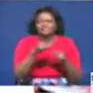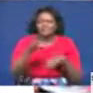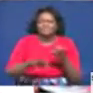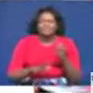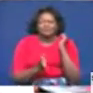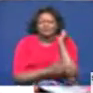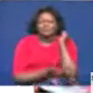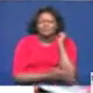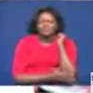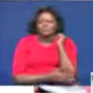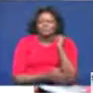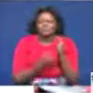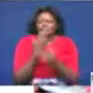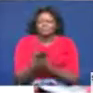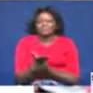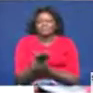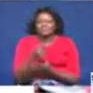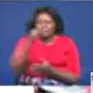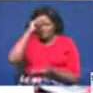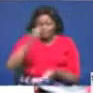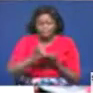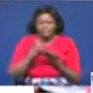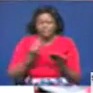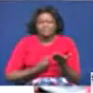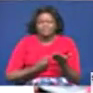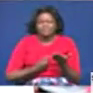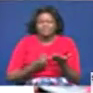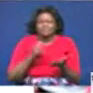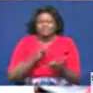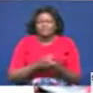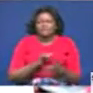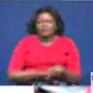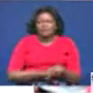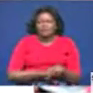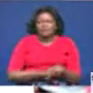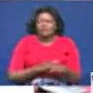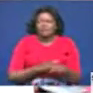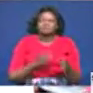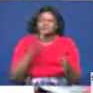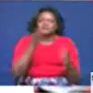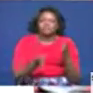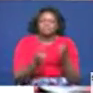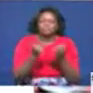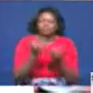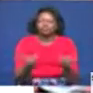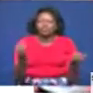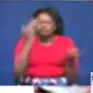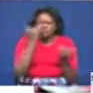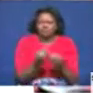So tunaomba serikali itusaidie kupata haki ya hawa watoto. Ni kwa sababu hawa